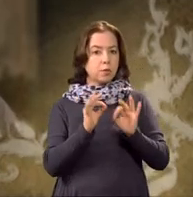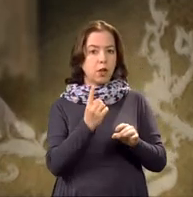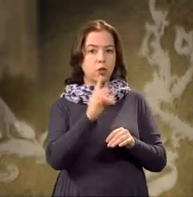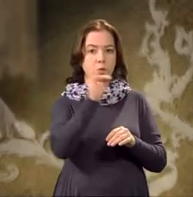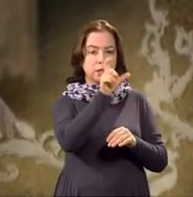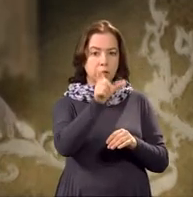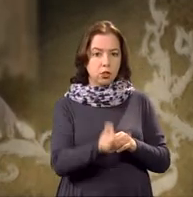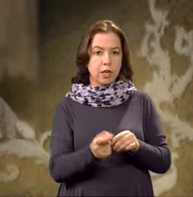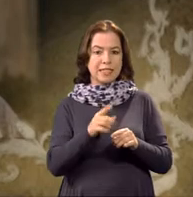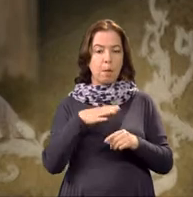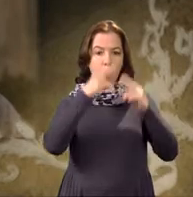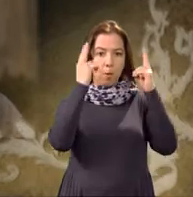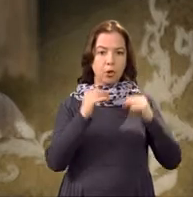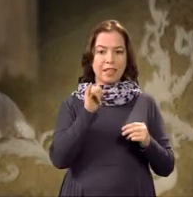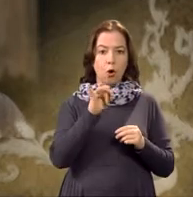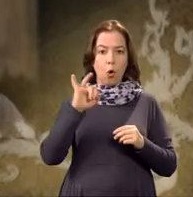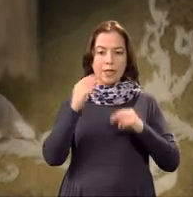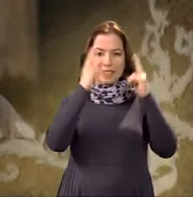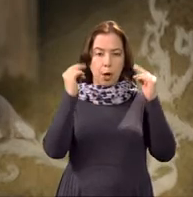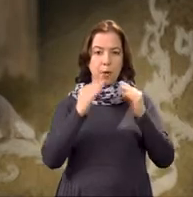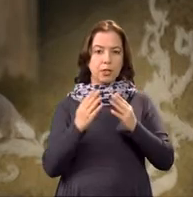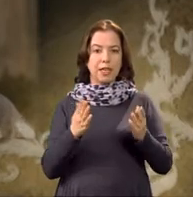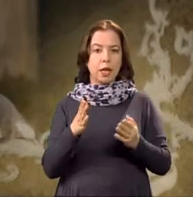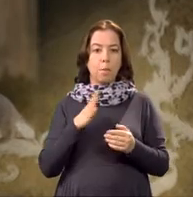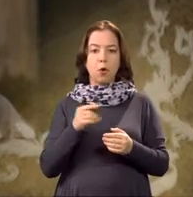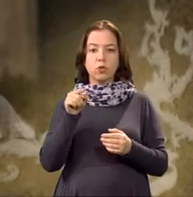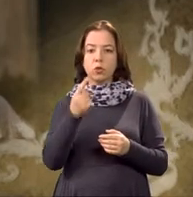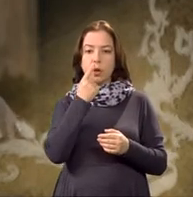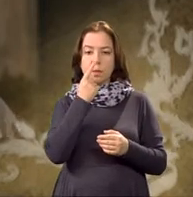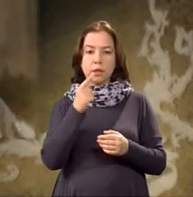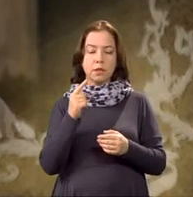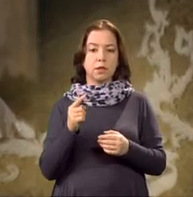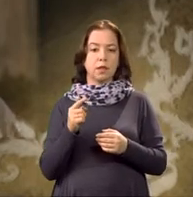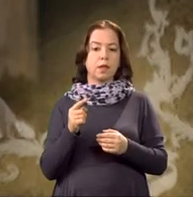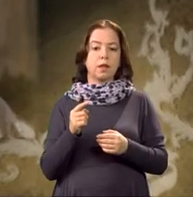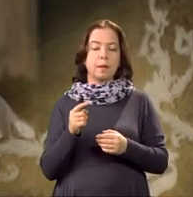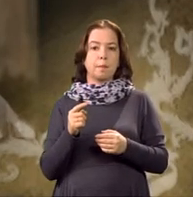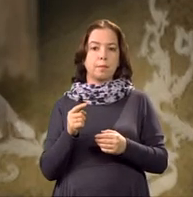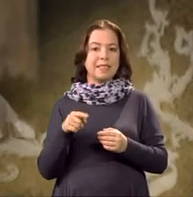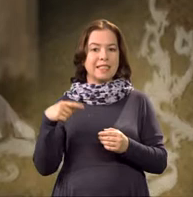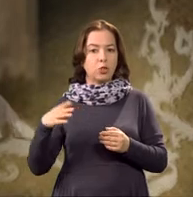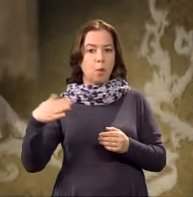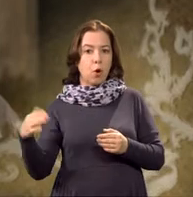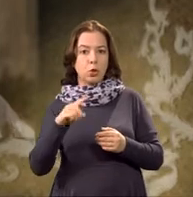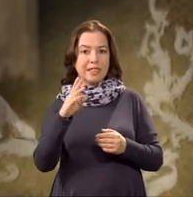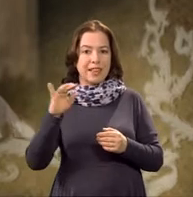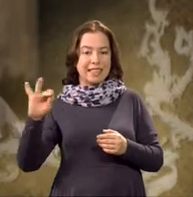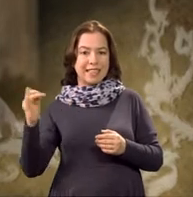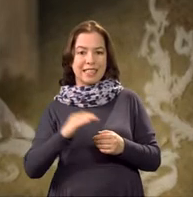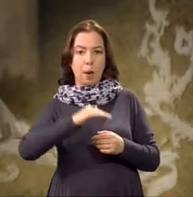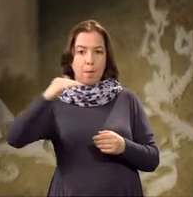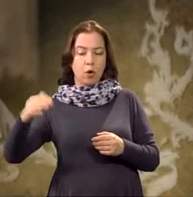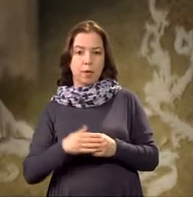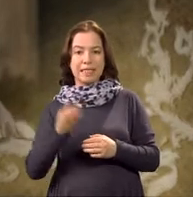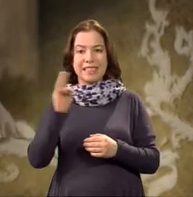Свято-Троїцького Іонинського монастиря, який розташовувався тут неподалік, з іншого боку Звіринецького пагорба. І духівник благословив